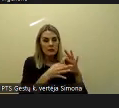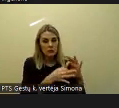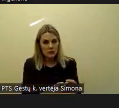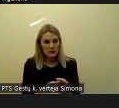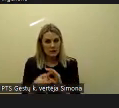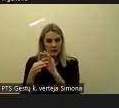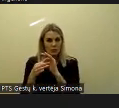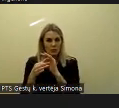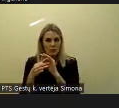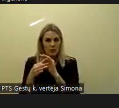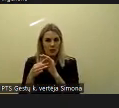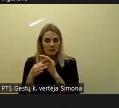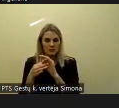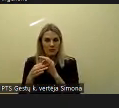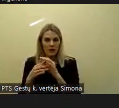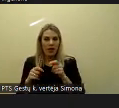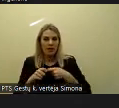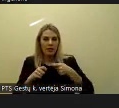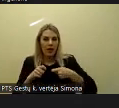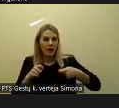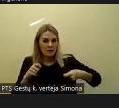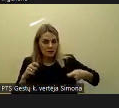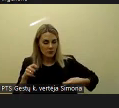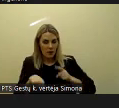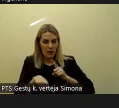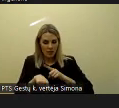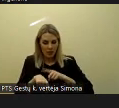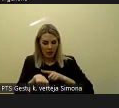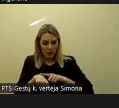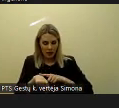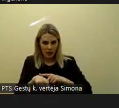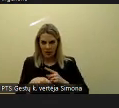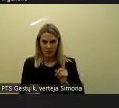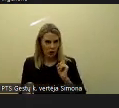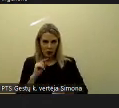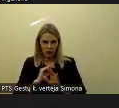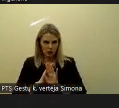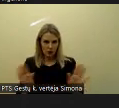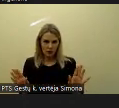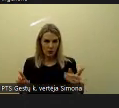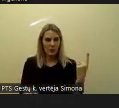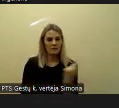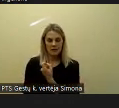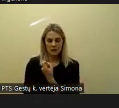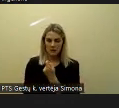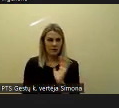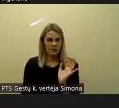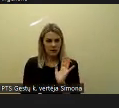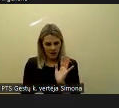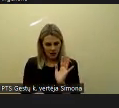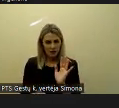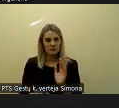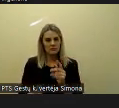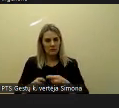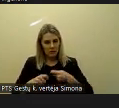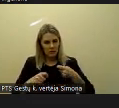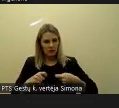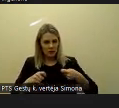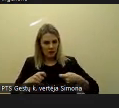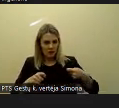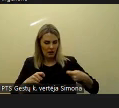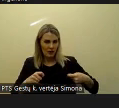testinumą laike, o ne iš karto per savaitę ir panašiai. Ir ne tik iš savaitės į